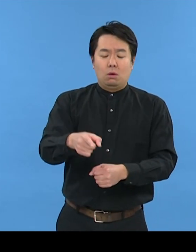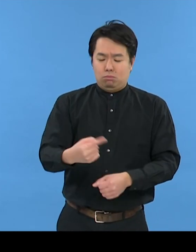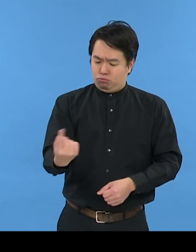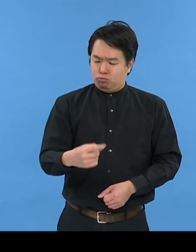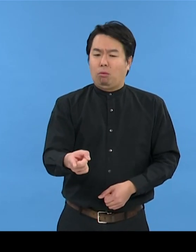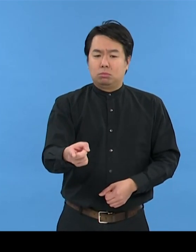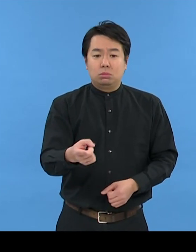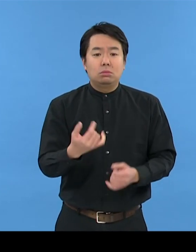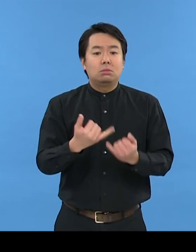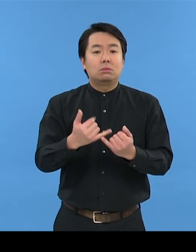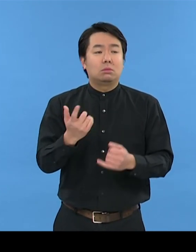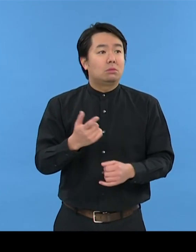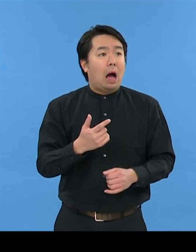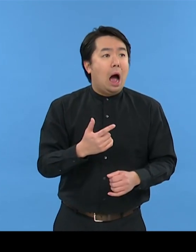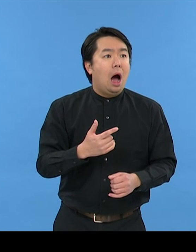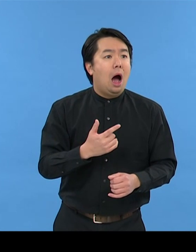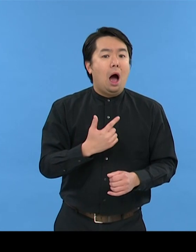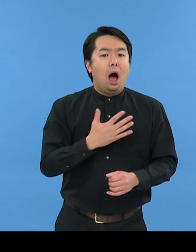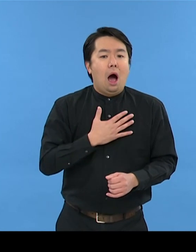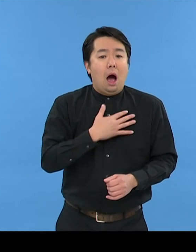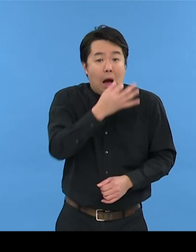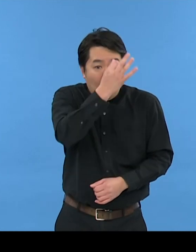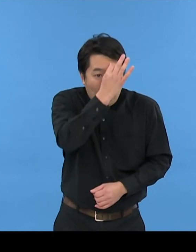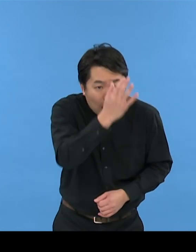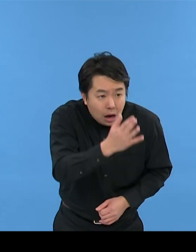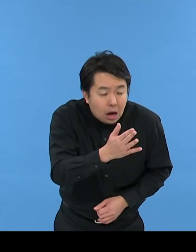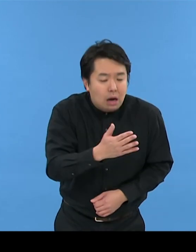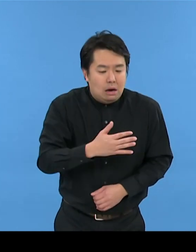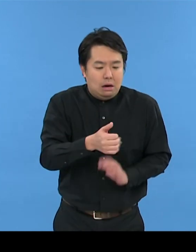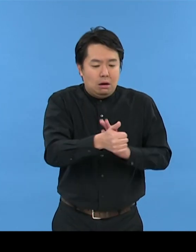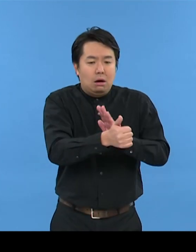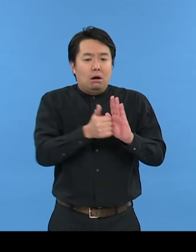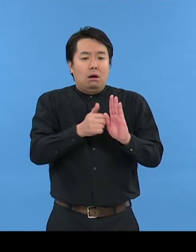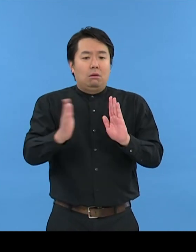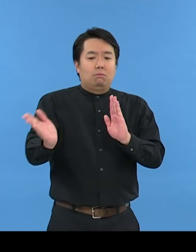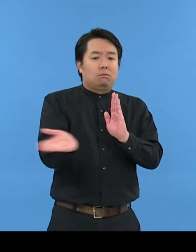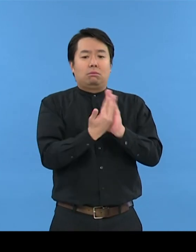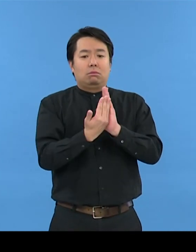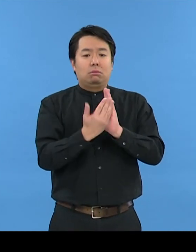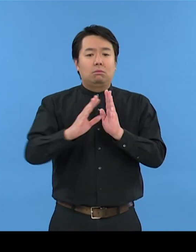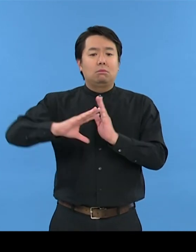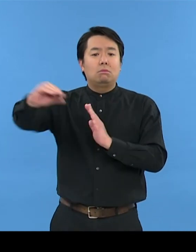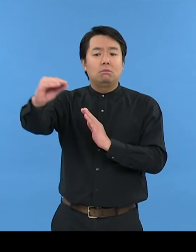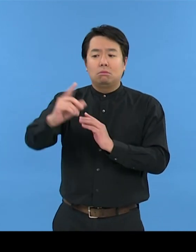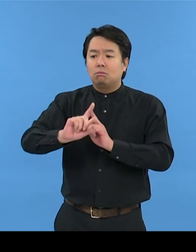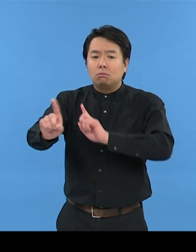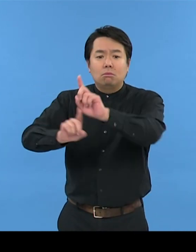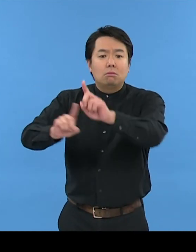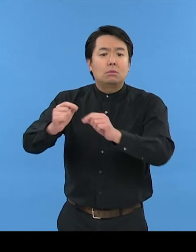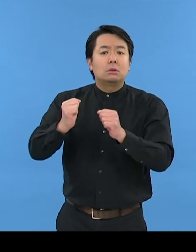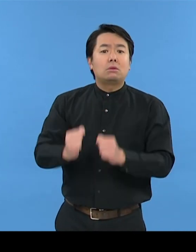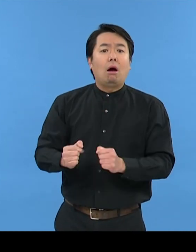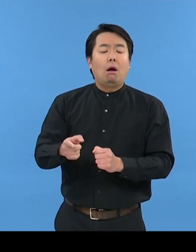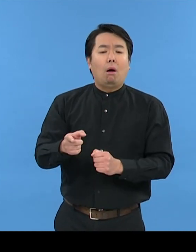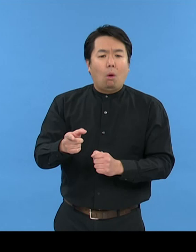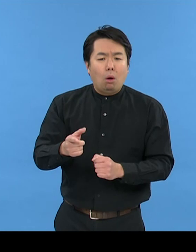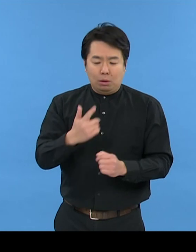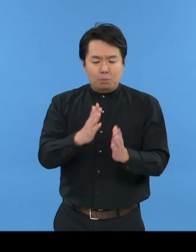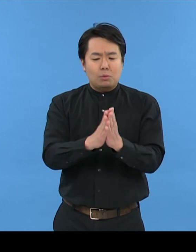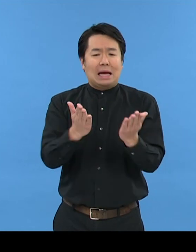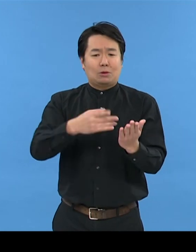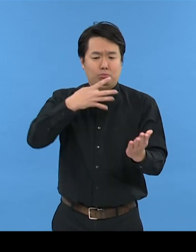とかって言うとどうもすいませんでしたって言ってドアを閉めて帰っちゃうんですねこれ